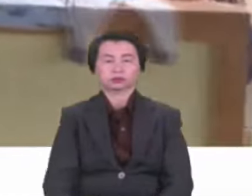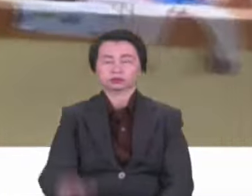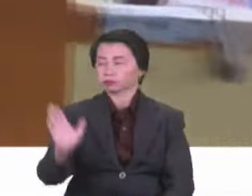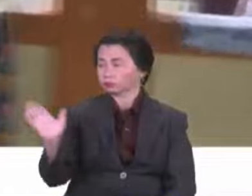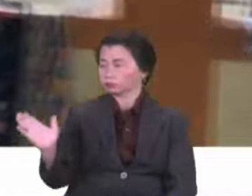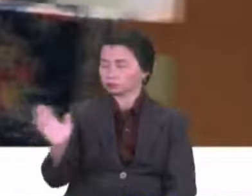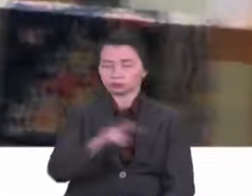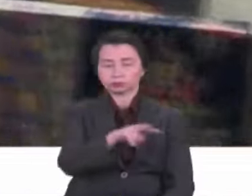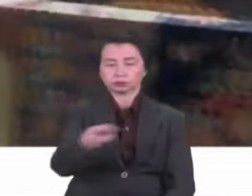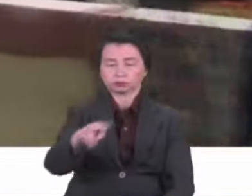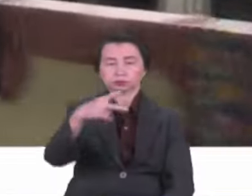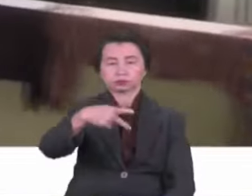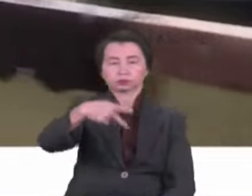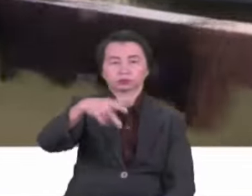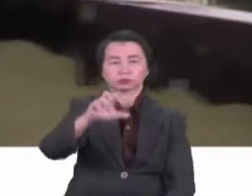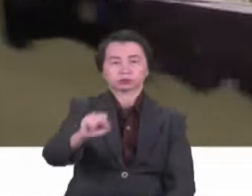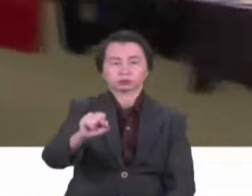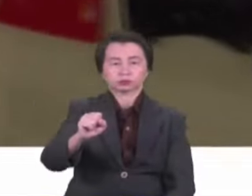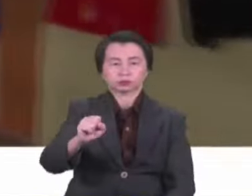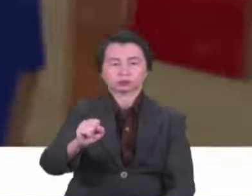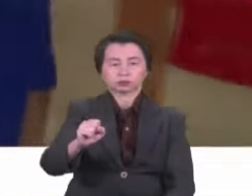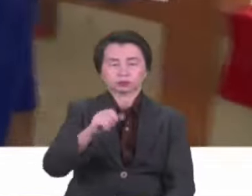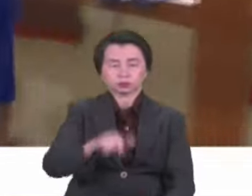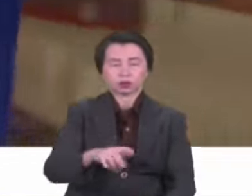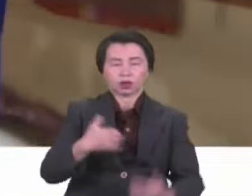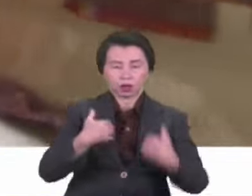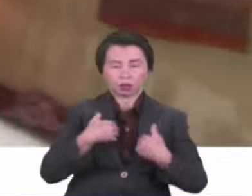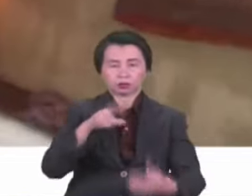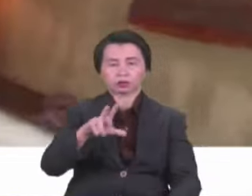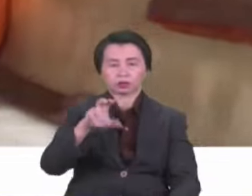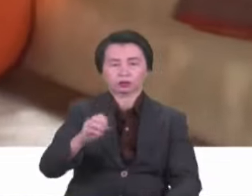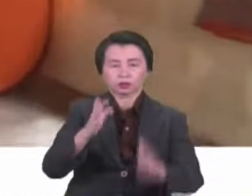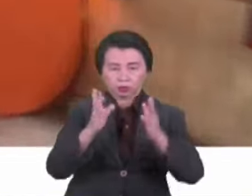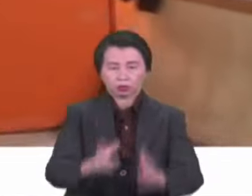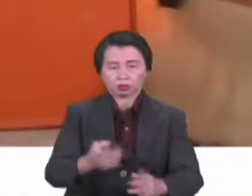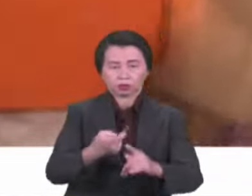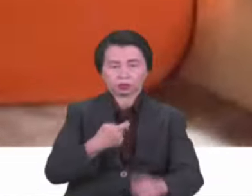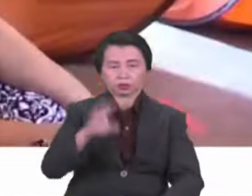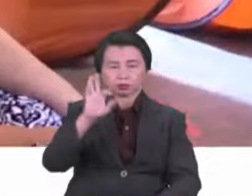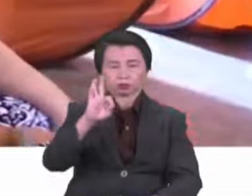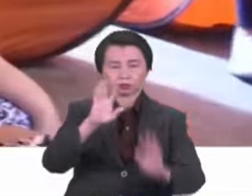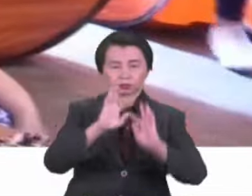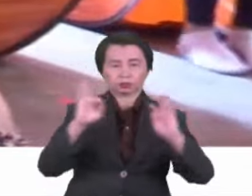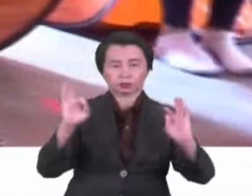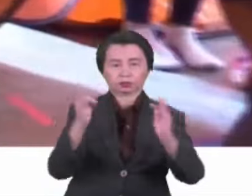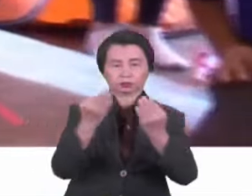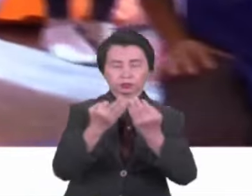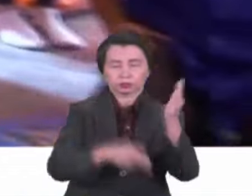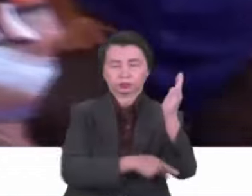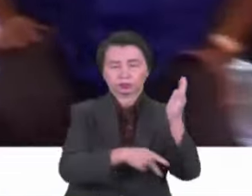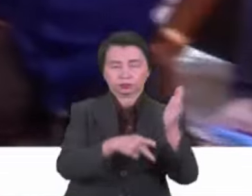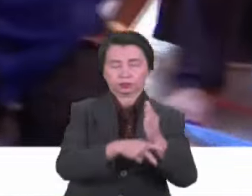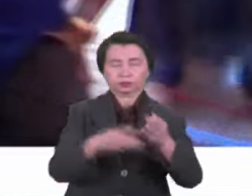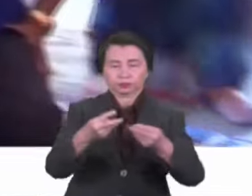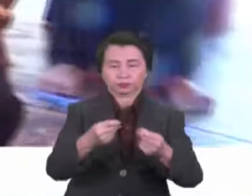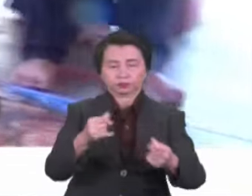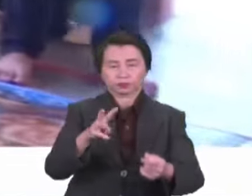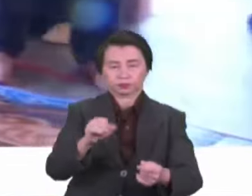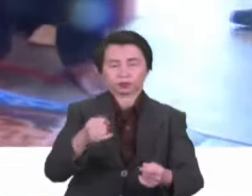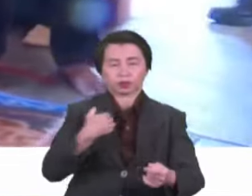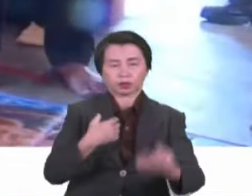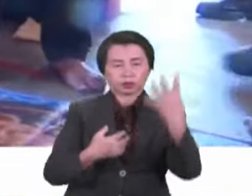Beliau meninjau PPS SK Kedai Tanjung Pasir Mas yang menempatkan 30 penduduk daripada 9 keluarga. Parlimen Pasir Mas menyaksikan